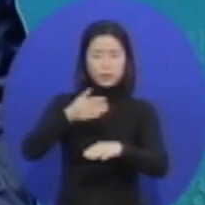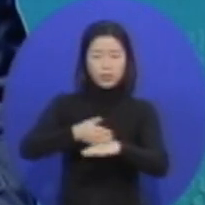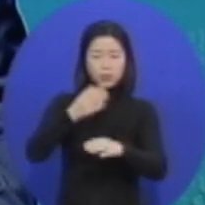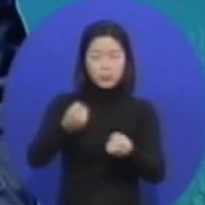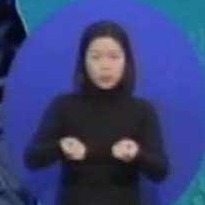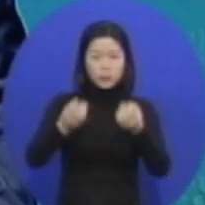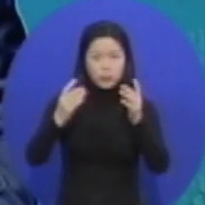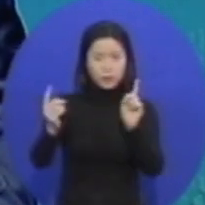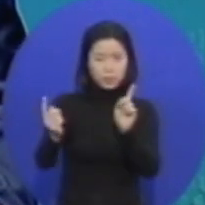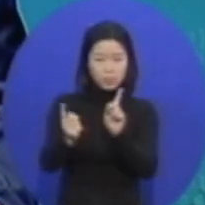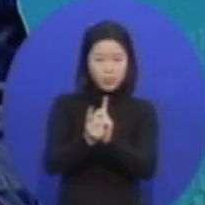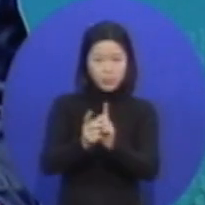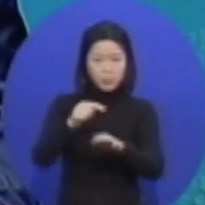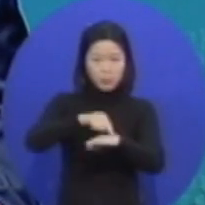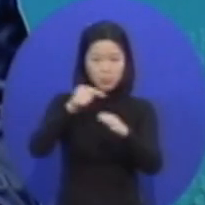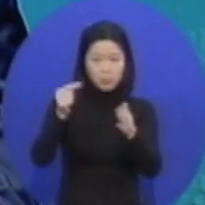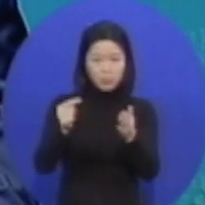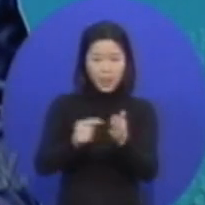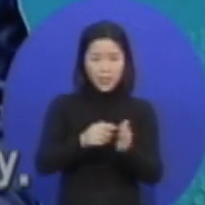마음이 되셨습니까